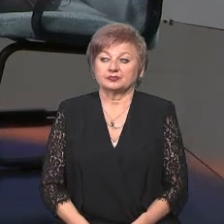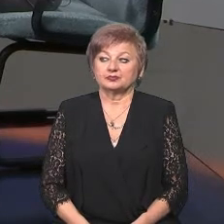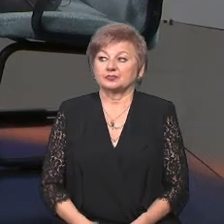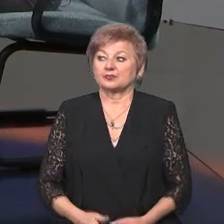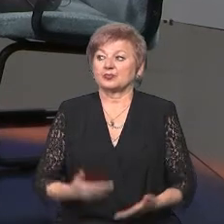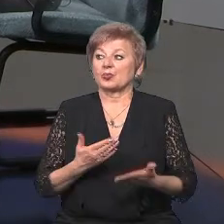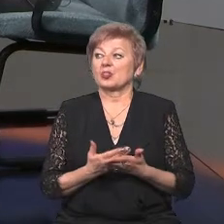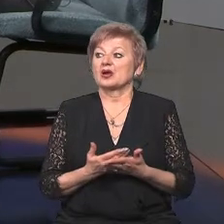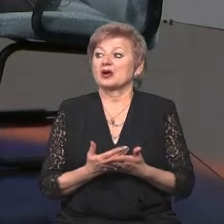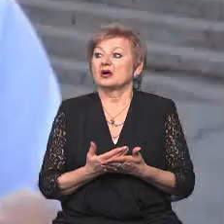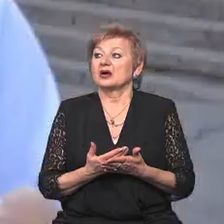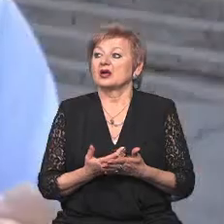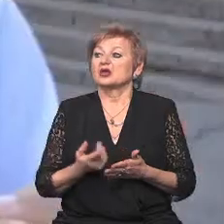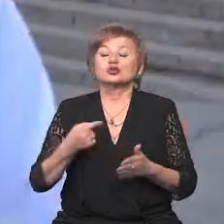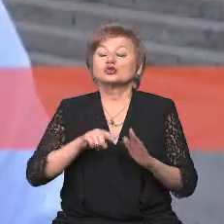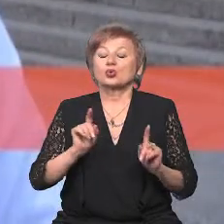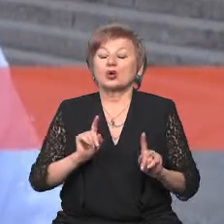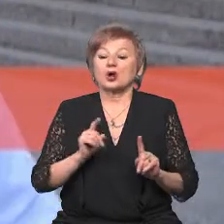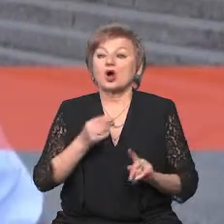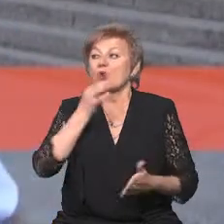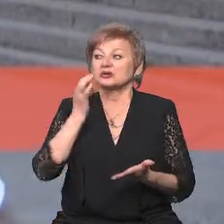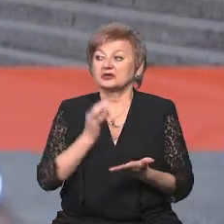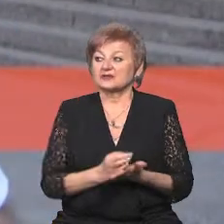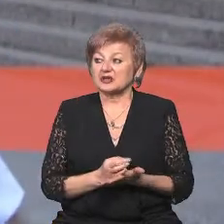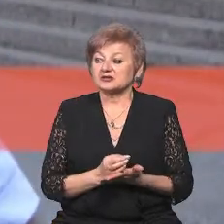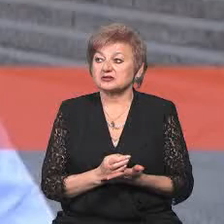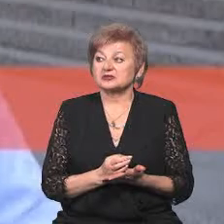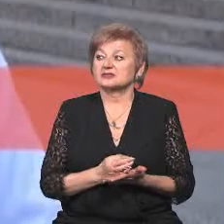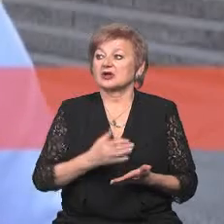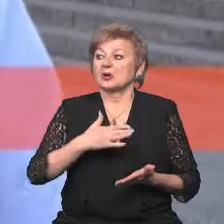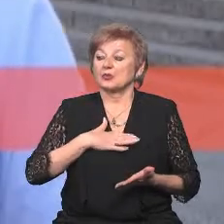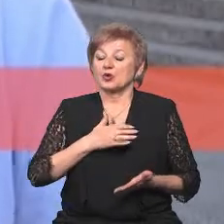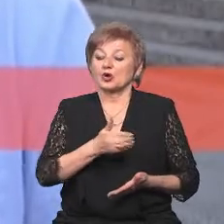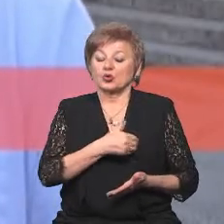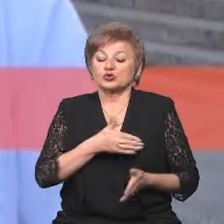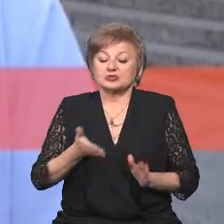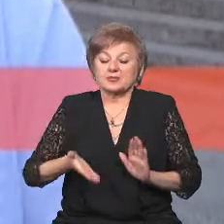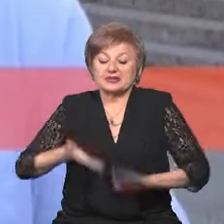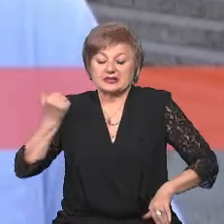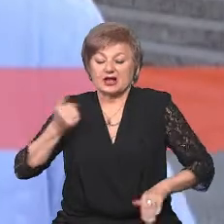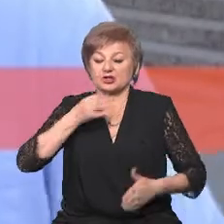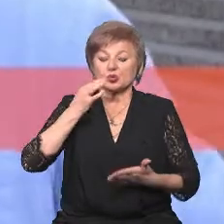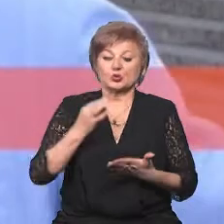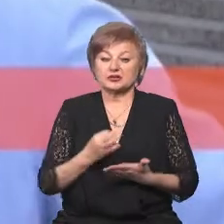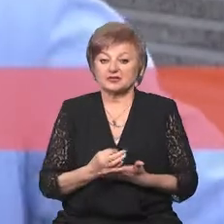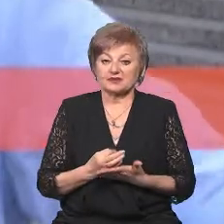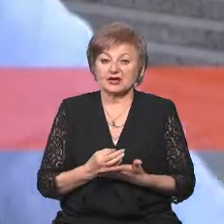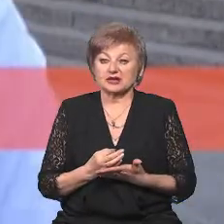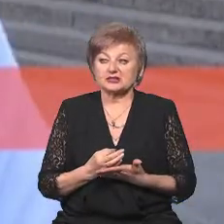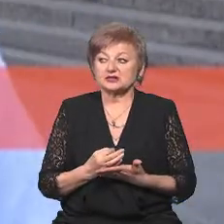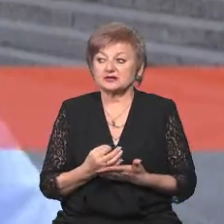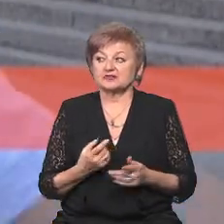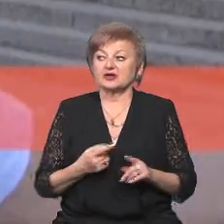Колізія в чому? Колізія відповідальності. Бо кожен зараз хоче зняти з себе відповідальність. І ось я таки знайшовся, беру на